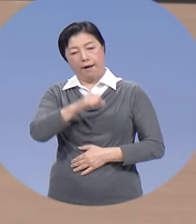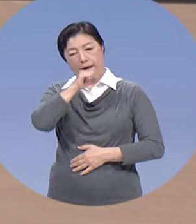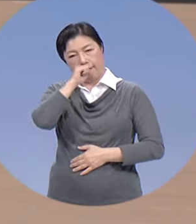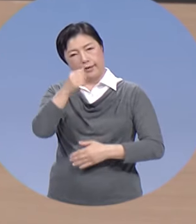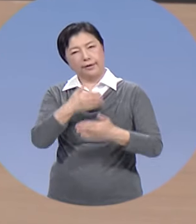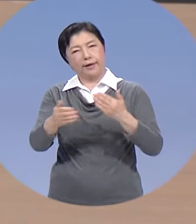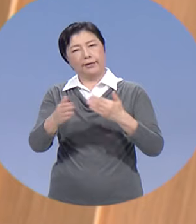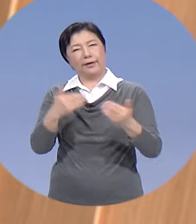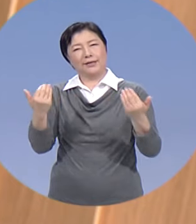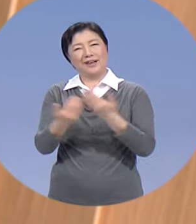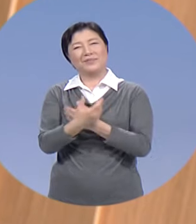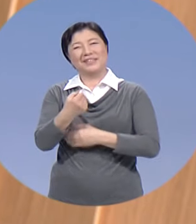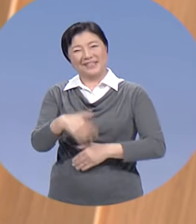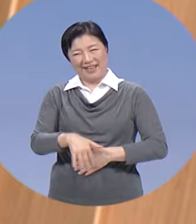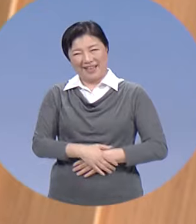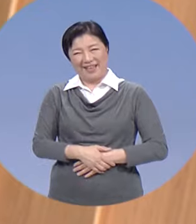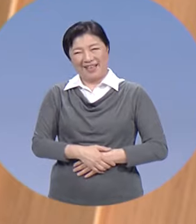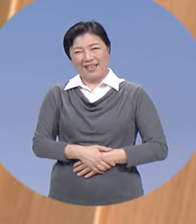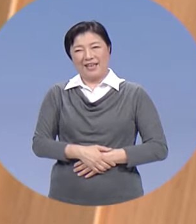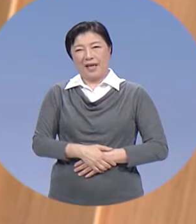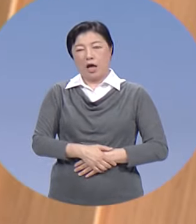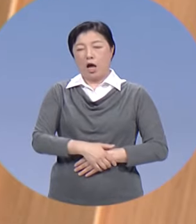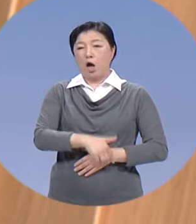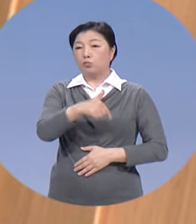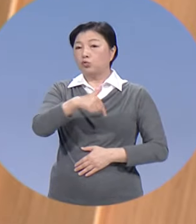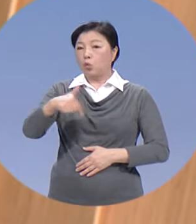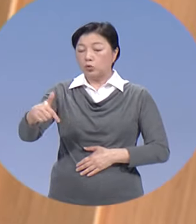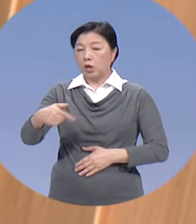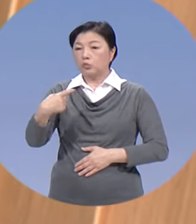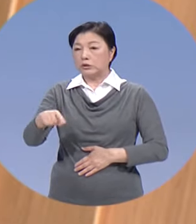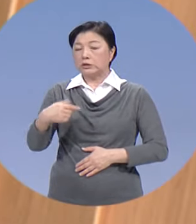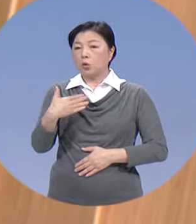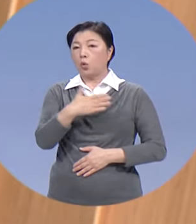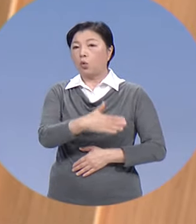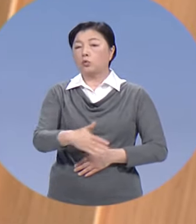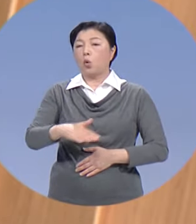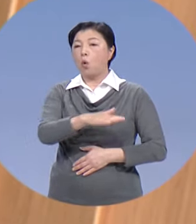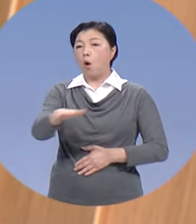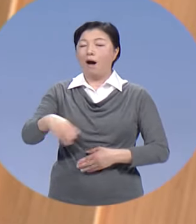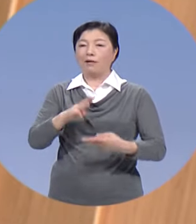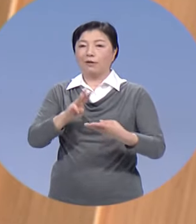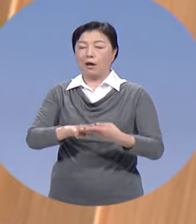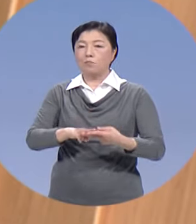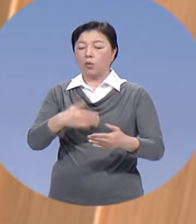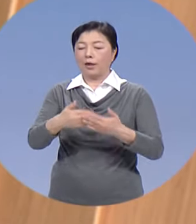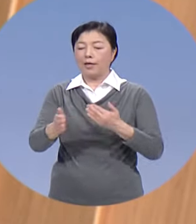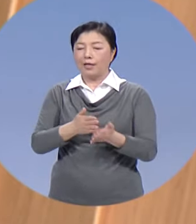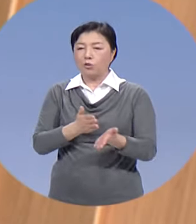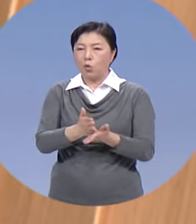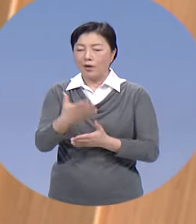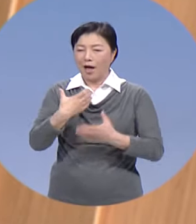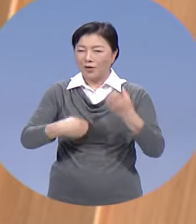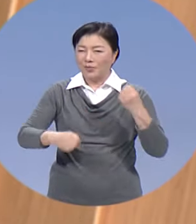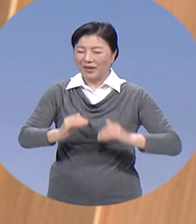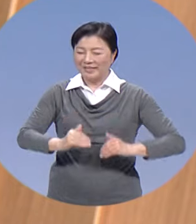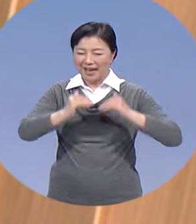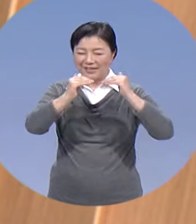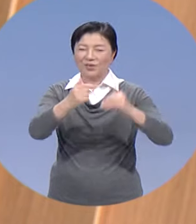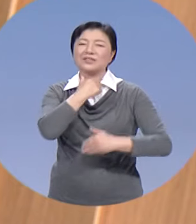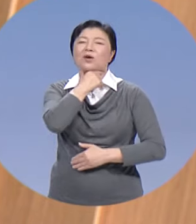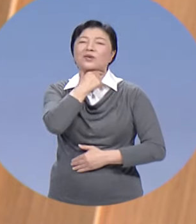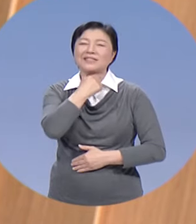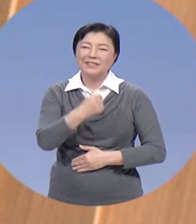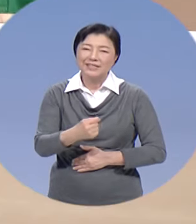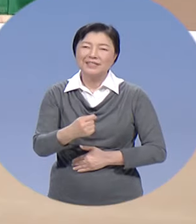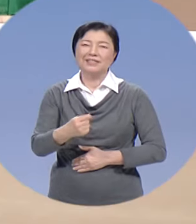ますね。 プロジェクトを指導する原田さんも、この経験を通して学生たちが大きく成長してほしいとおっし